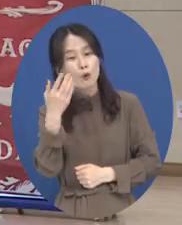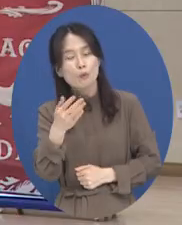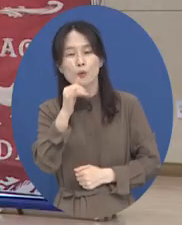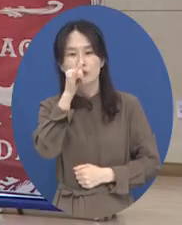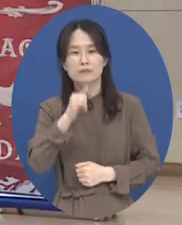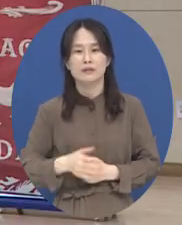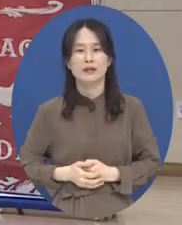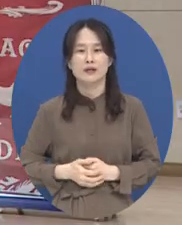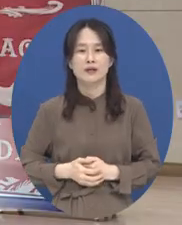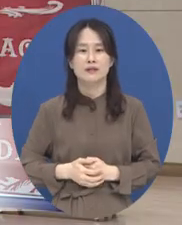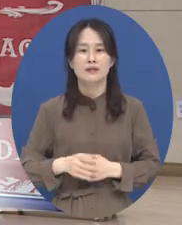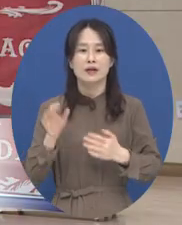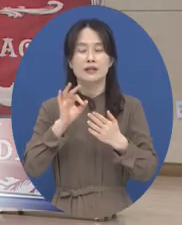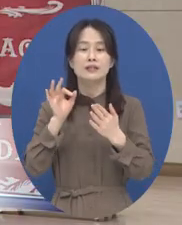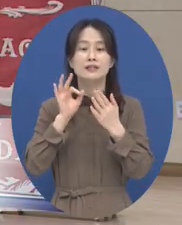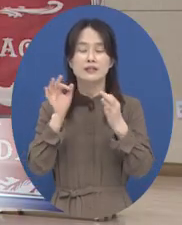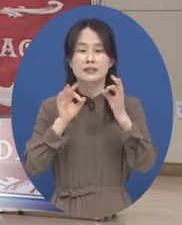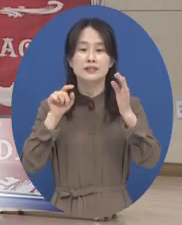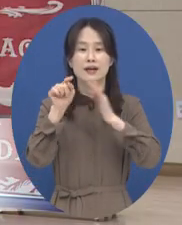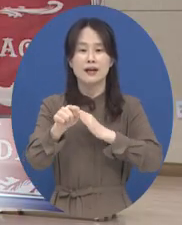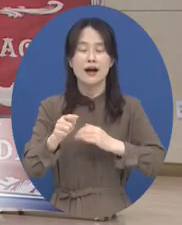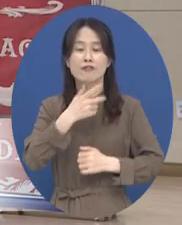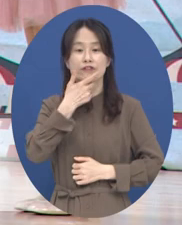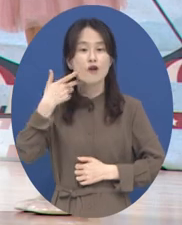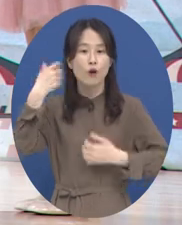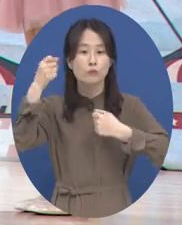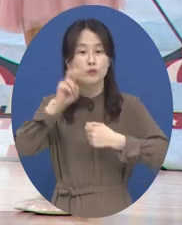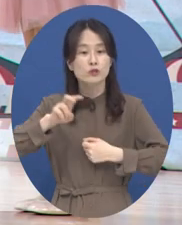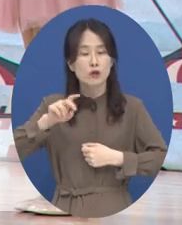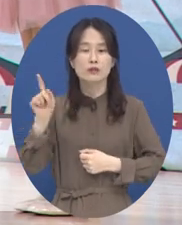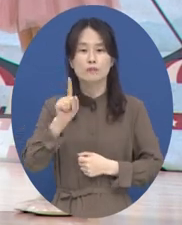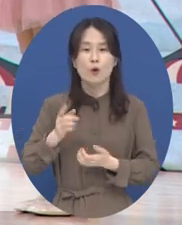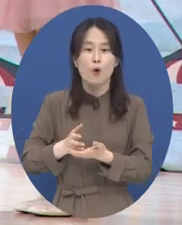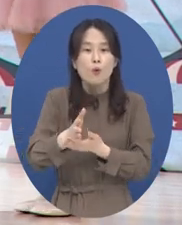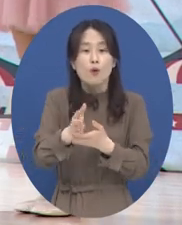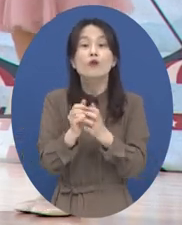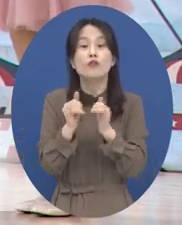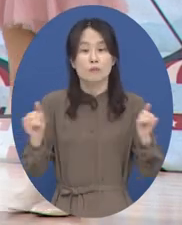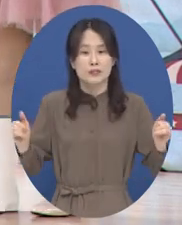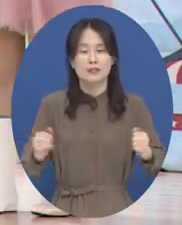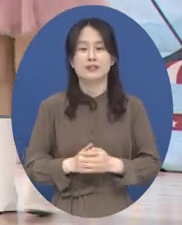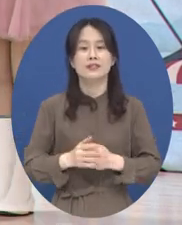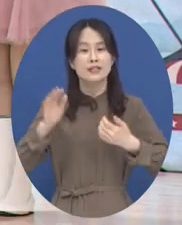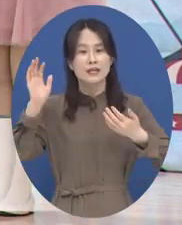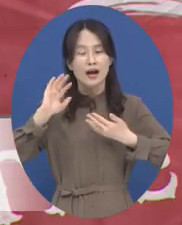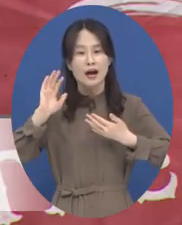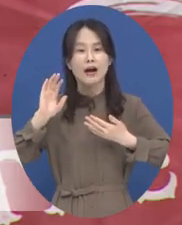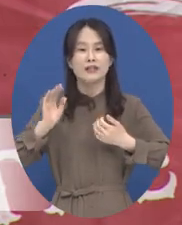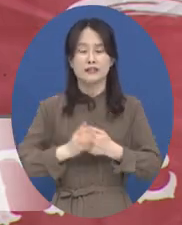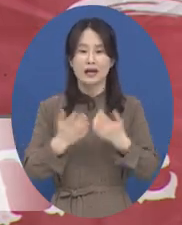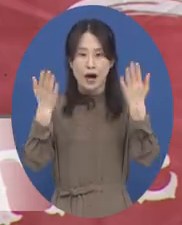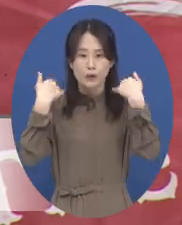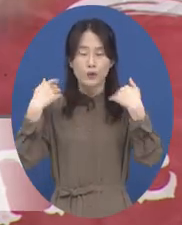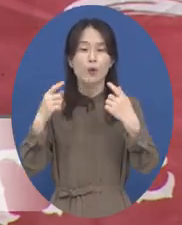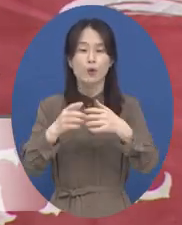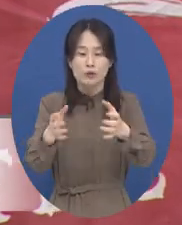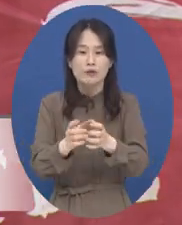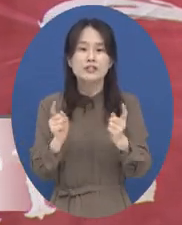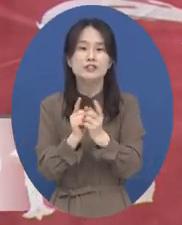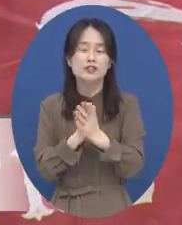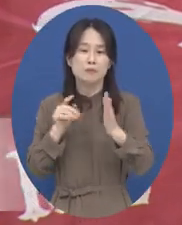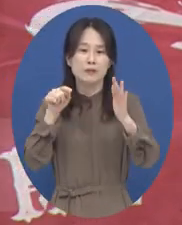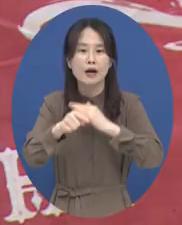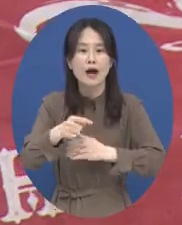questions. 찾아가는 영어 뮤지컬은 공연과 음악을 전공한 원어민 배우들이 도내 학교나 기관으로 직접 찾아가 공연을